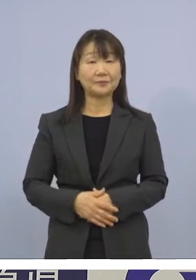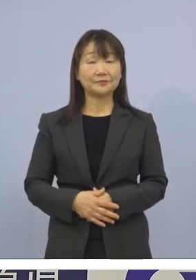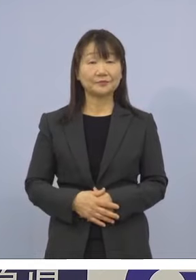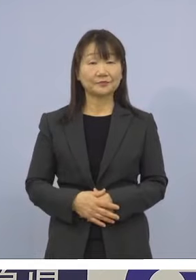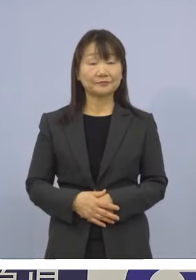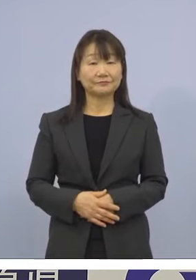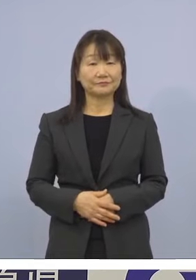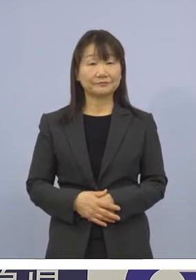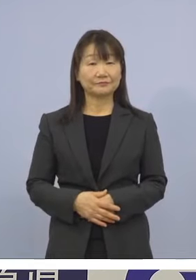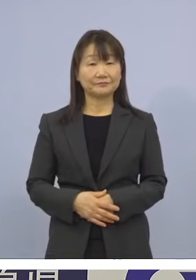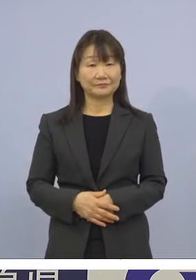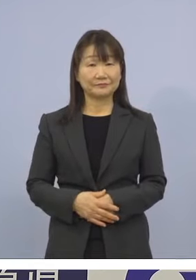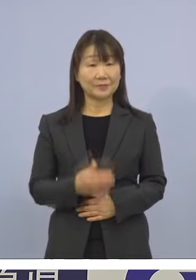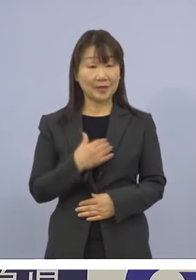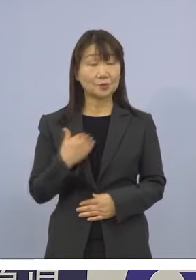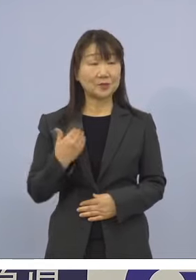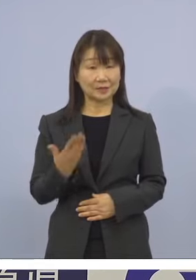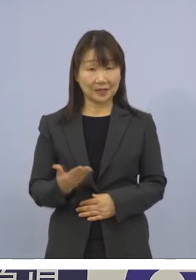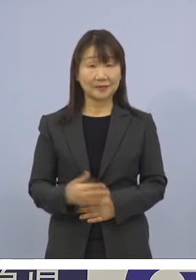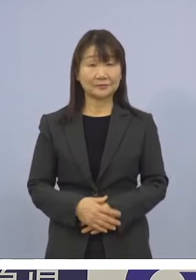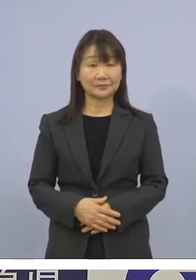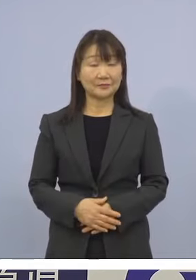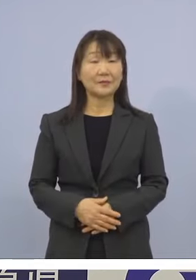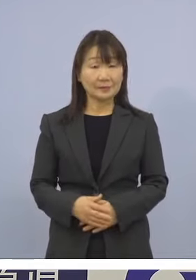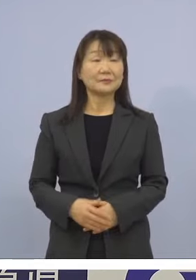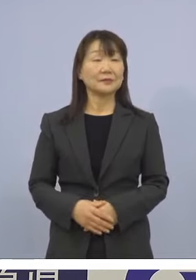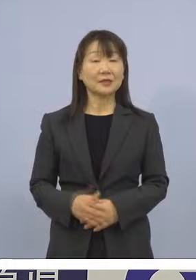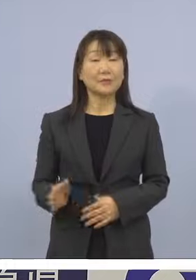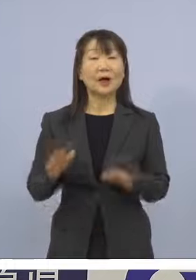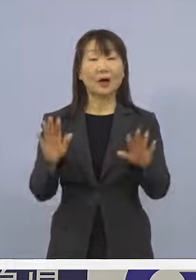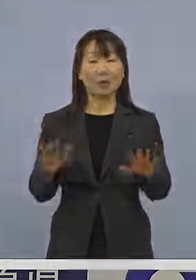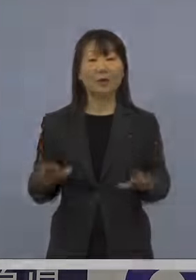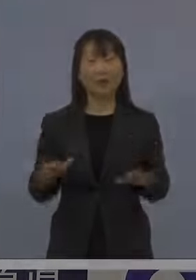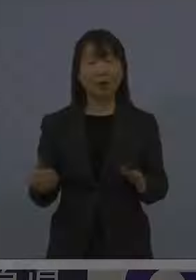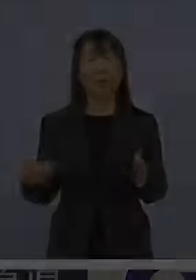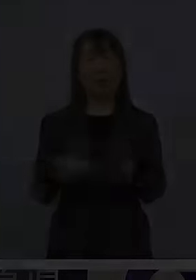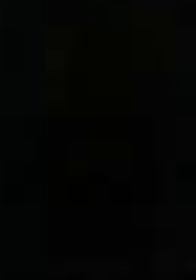では、これで終わりたいと思います。どうもありがとうございました。